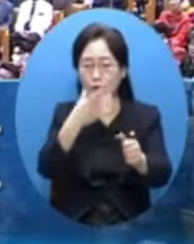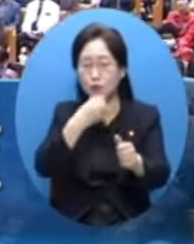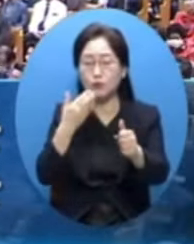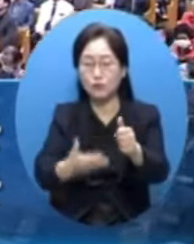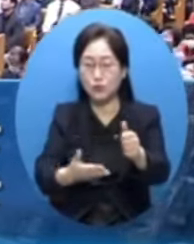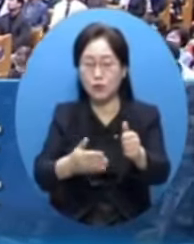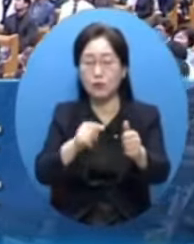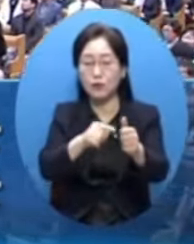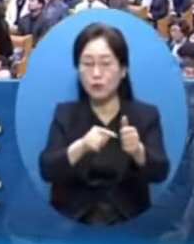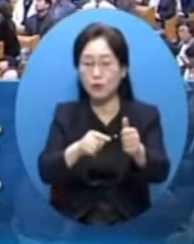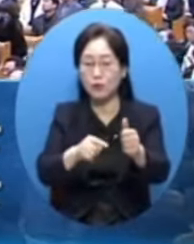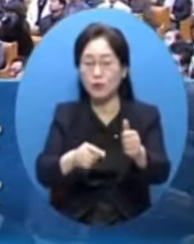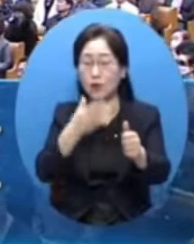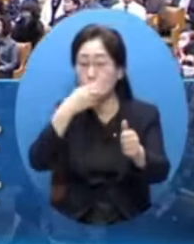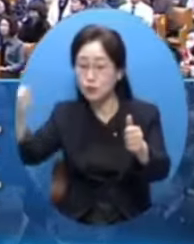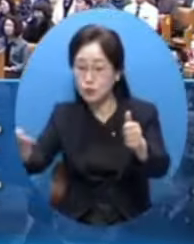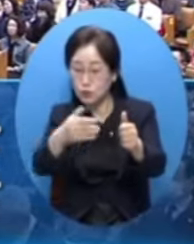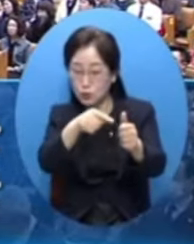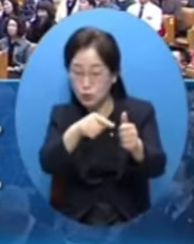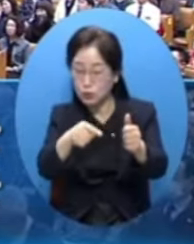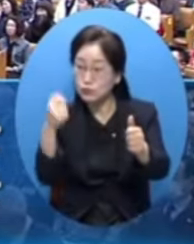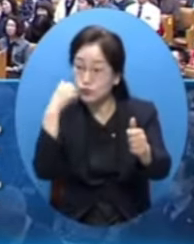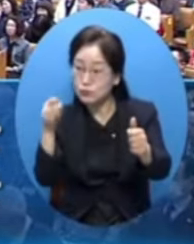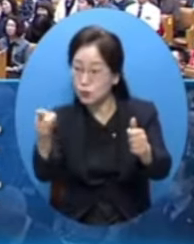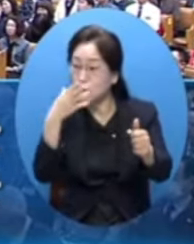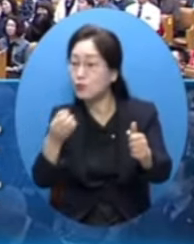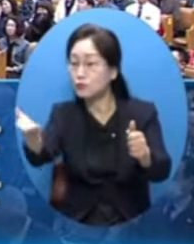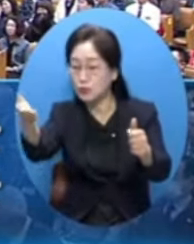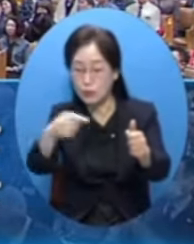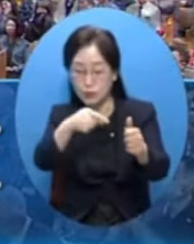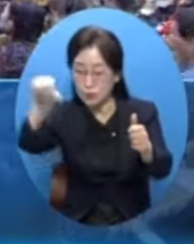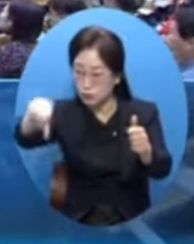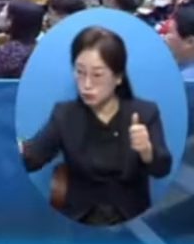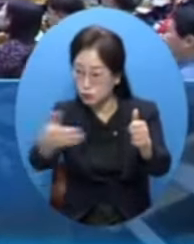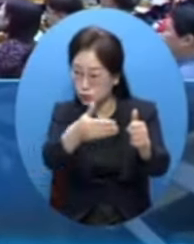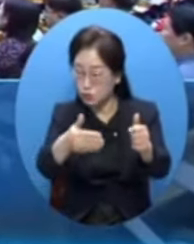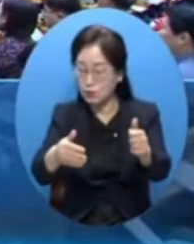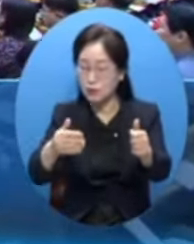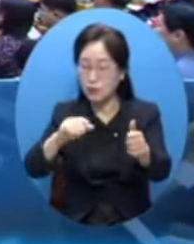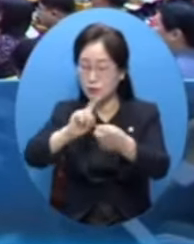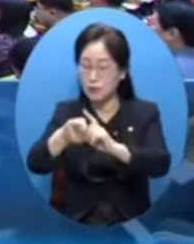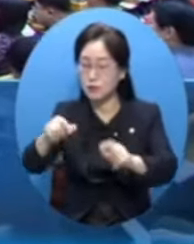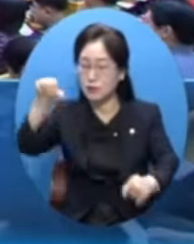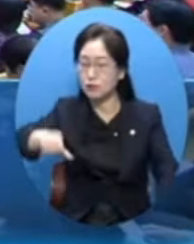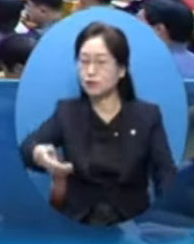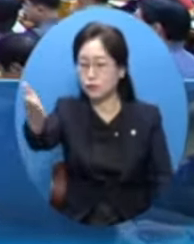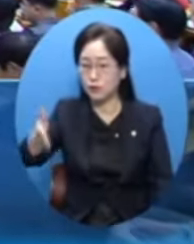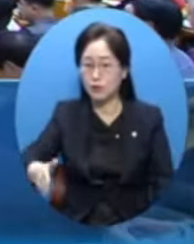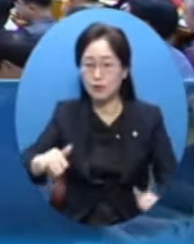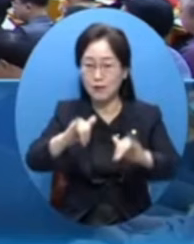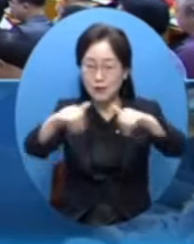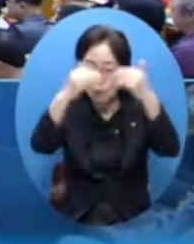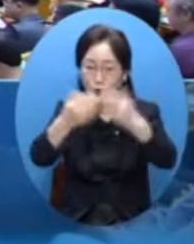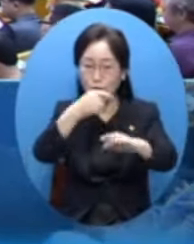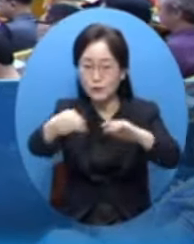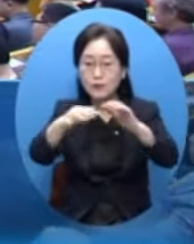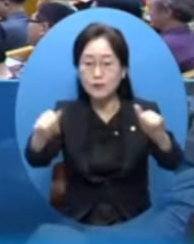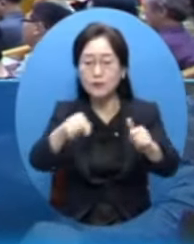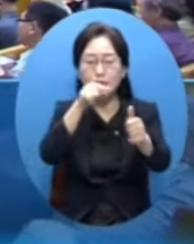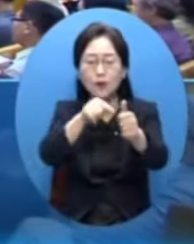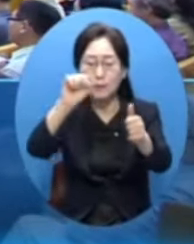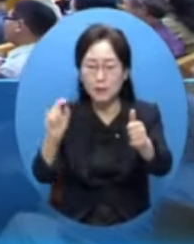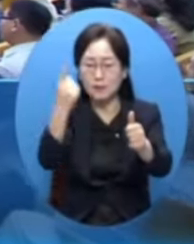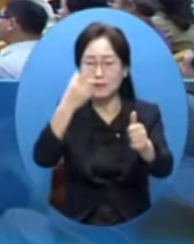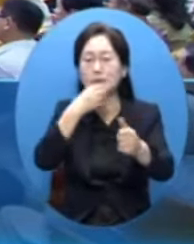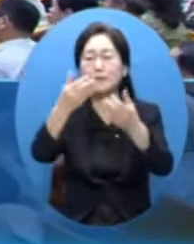될지라 너를 축복하는 자에게는 내가 복을 내리고 너를 저주하는 자에게는 내가 저주하리니 땅의 모든 족속이 너로 말미암아 복을 얻을